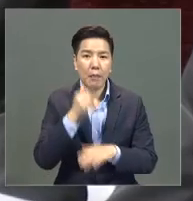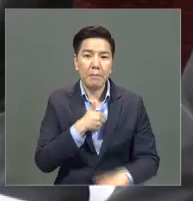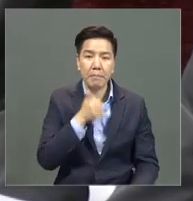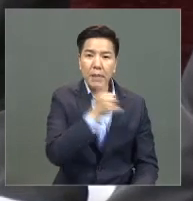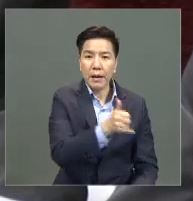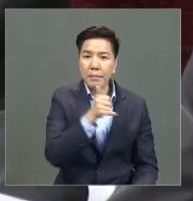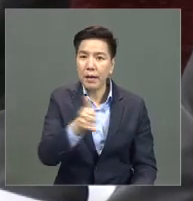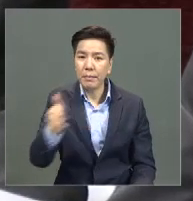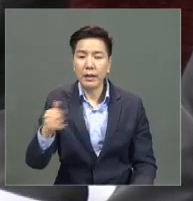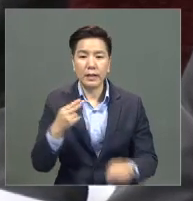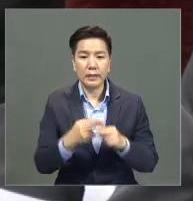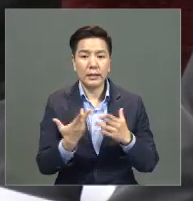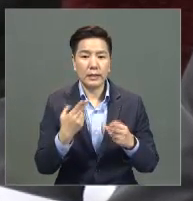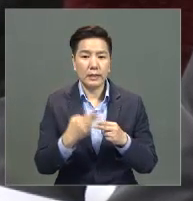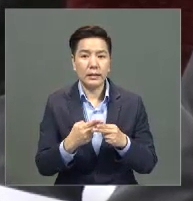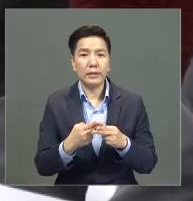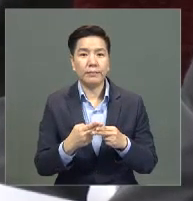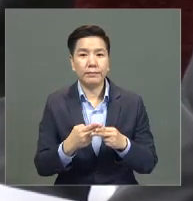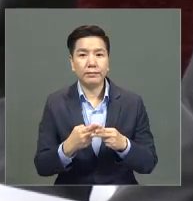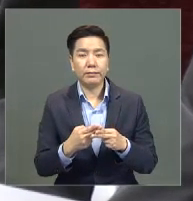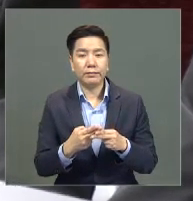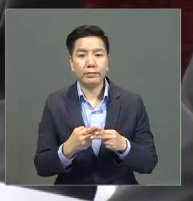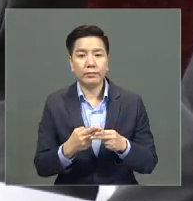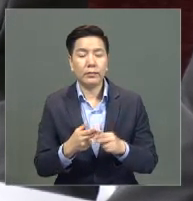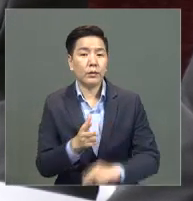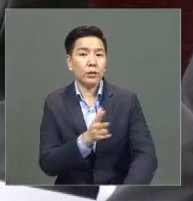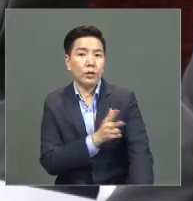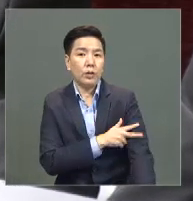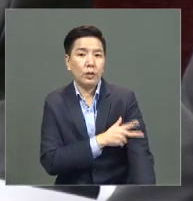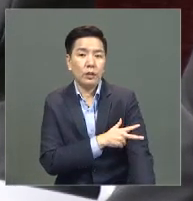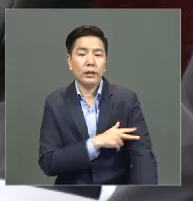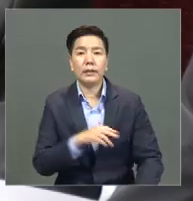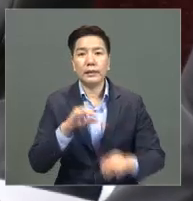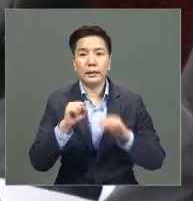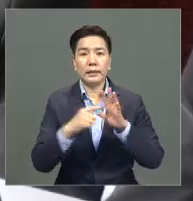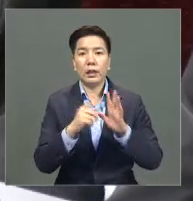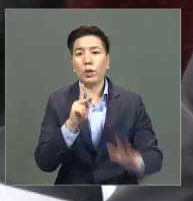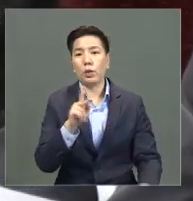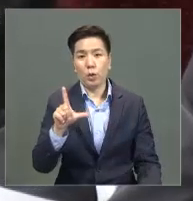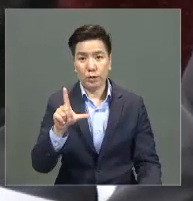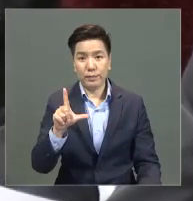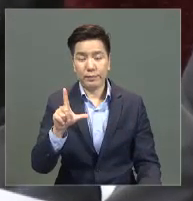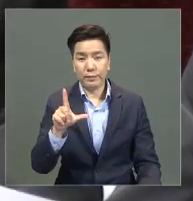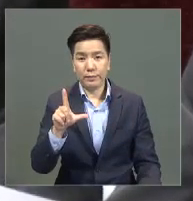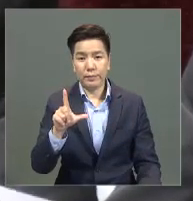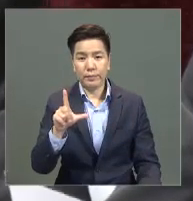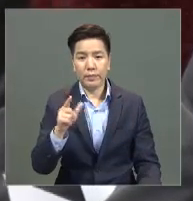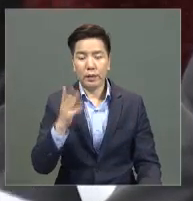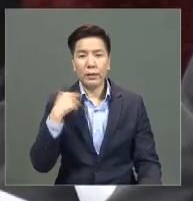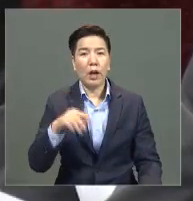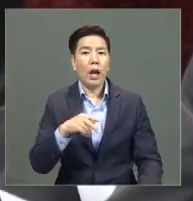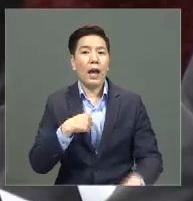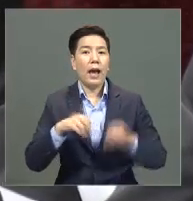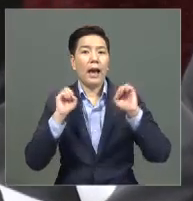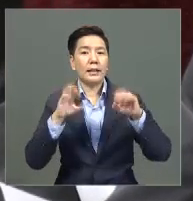การนั่นก็คือตัวดร.สะทนวิจารณ์วรรณรัตน์ท่านอาจารย์ด